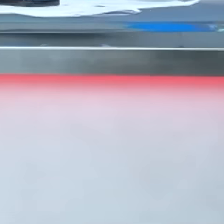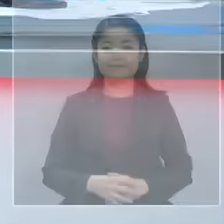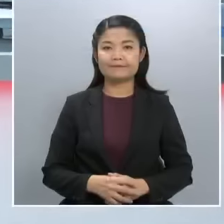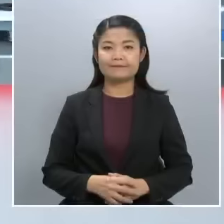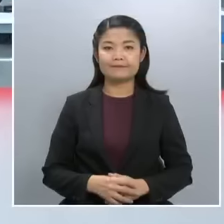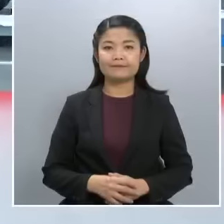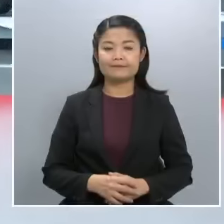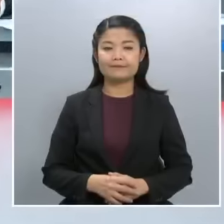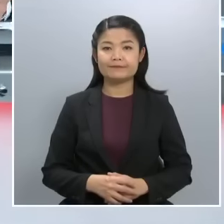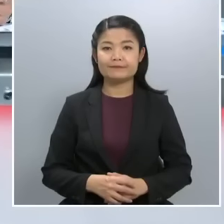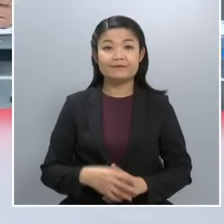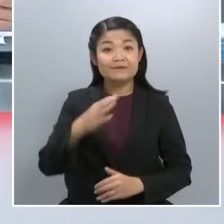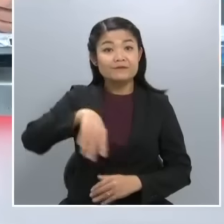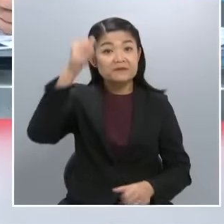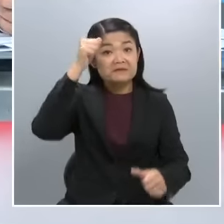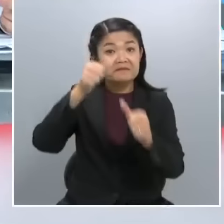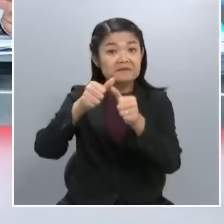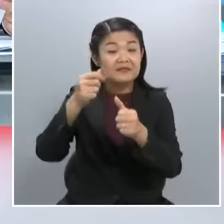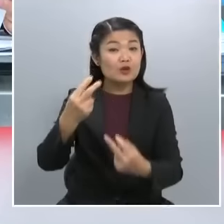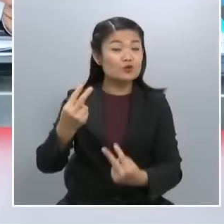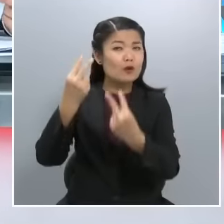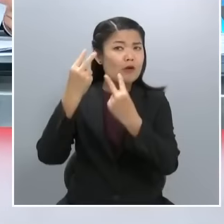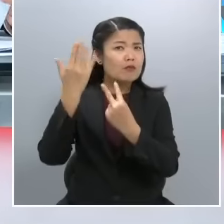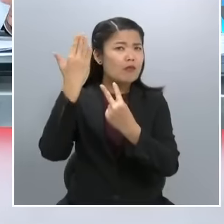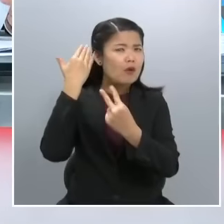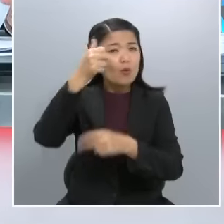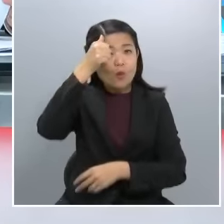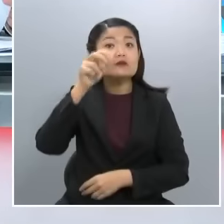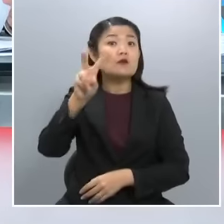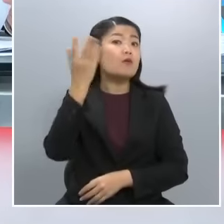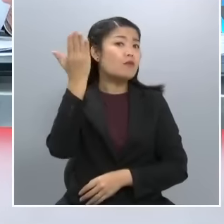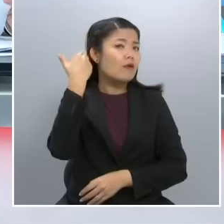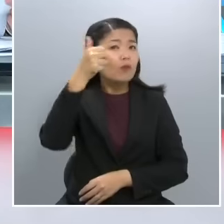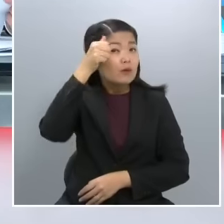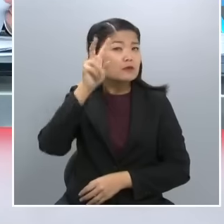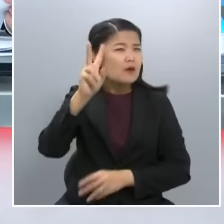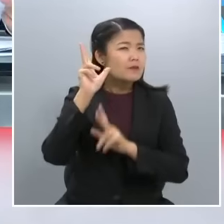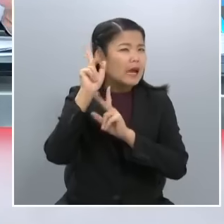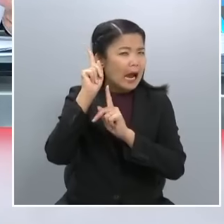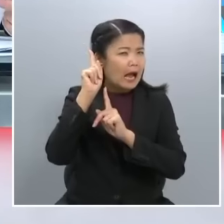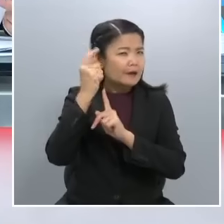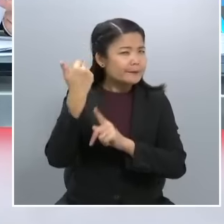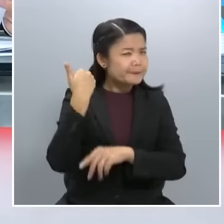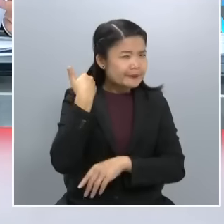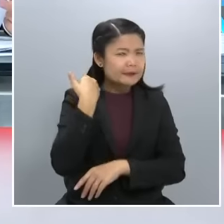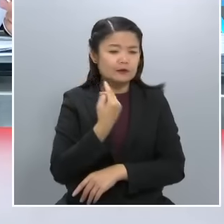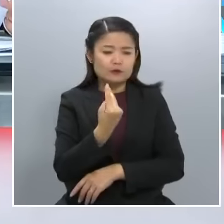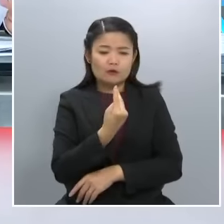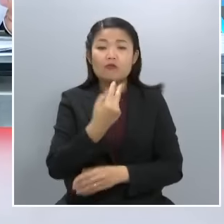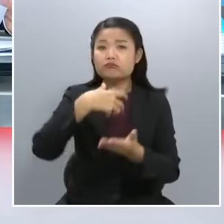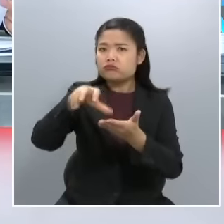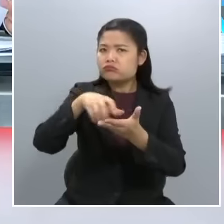คุณผู้ชมจำได้มั้ยครับคือถ้าย้อนหลังไปประมาณสัก 2วันก่อนมันมีข่าวข่าวนึงนะฮะที่ผมกับพี่หมวยเนี่ยนำเสนอ